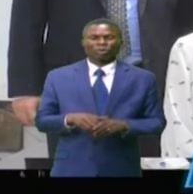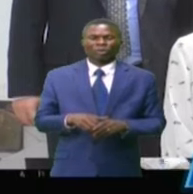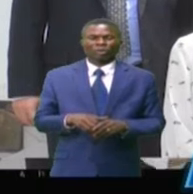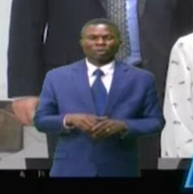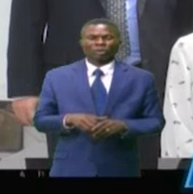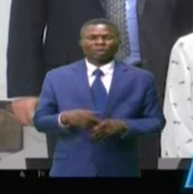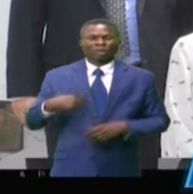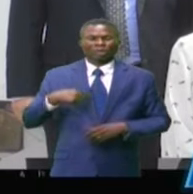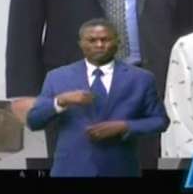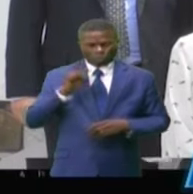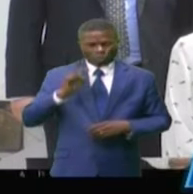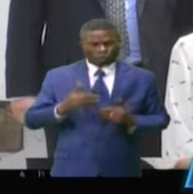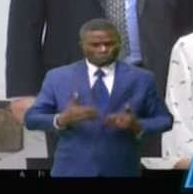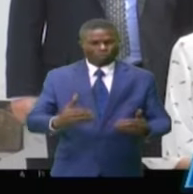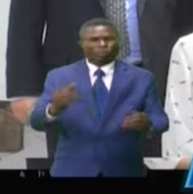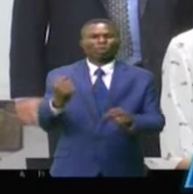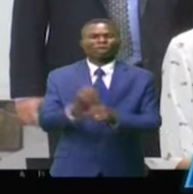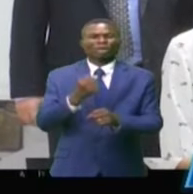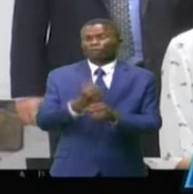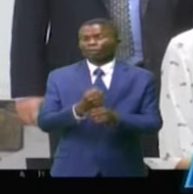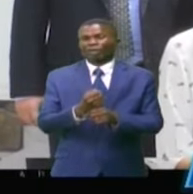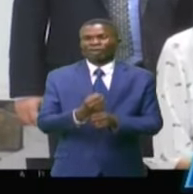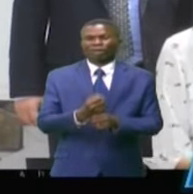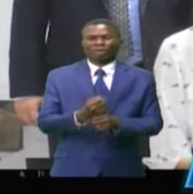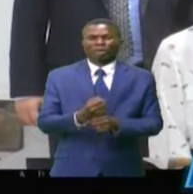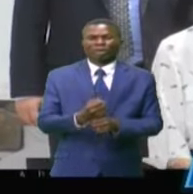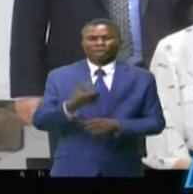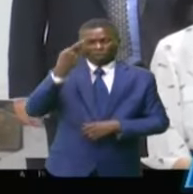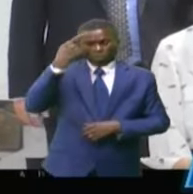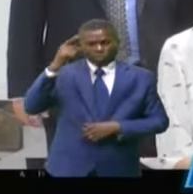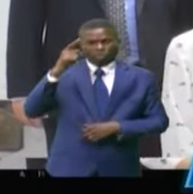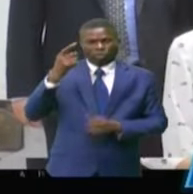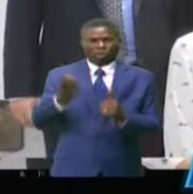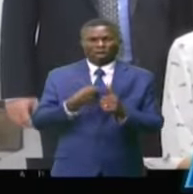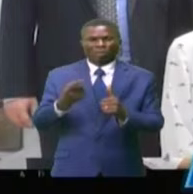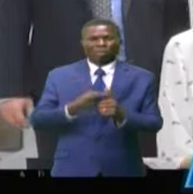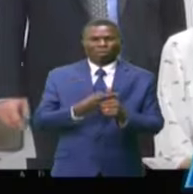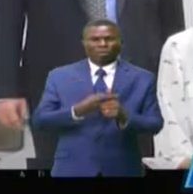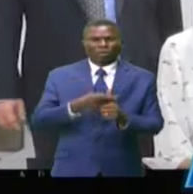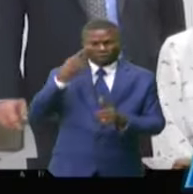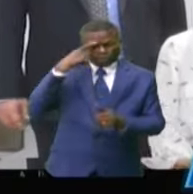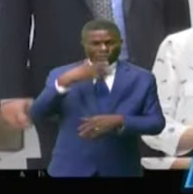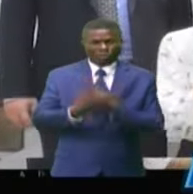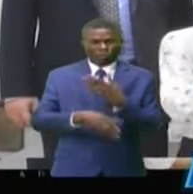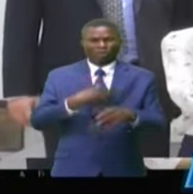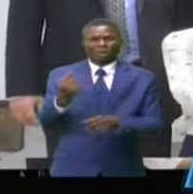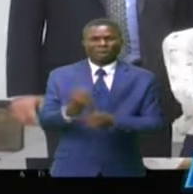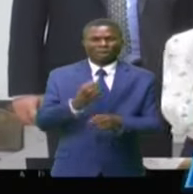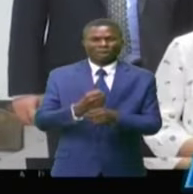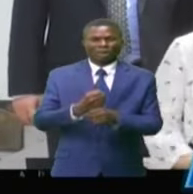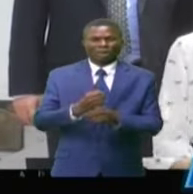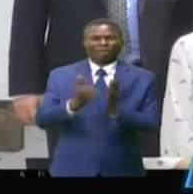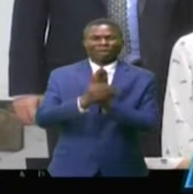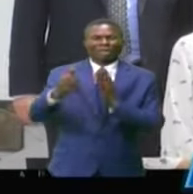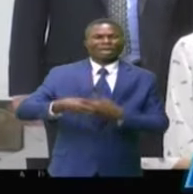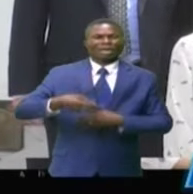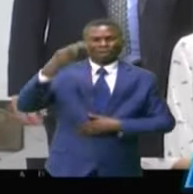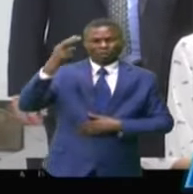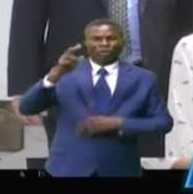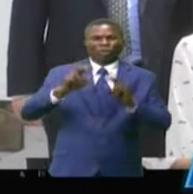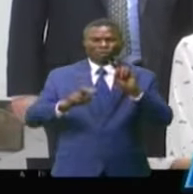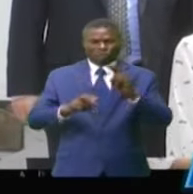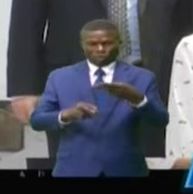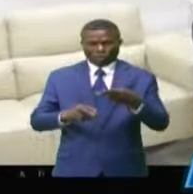on va continuer à travailler sur, premièrement, pour réaliser les travaux à haute qualité et deuxièmement,